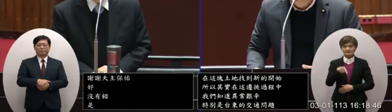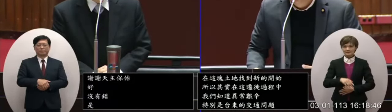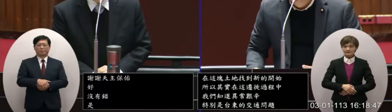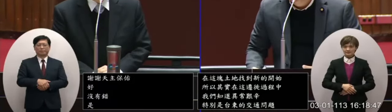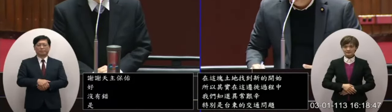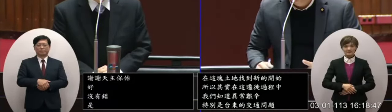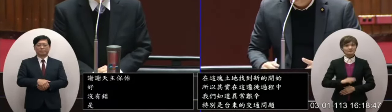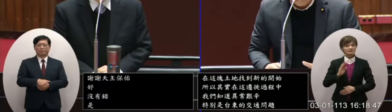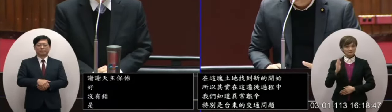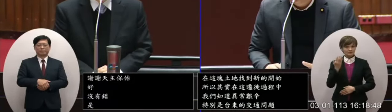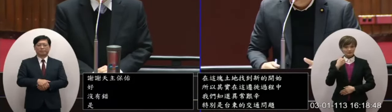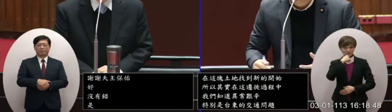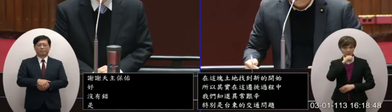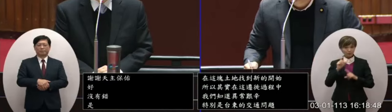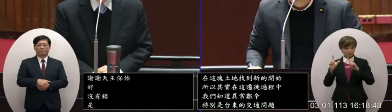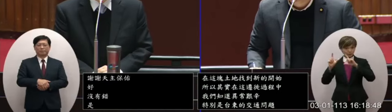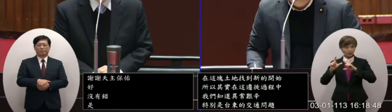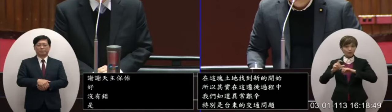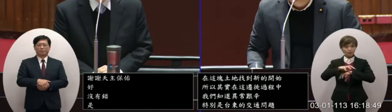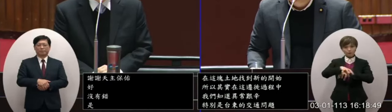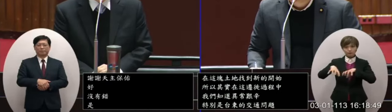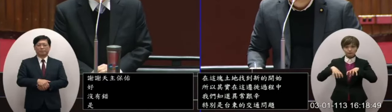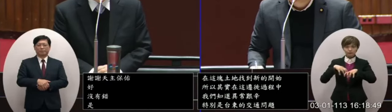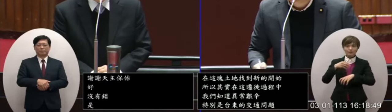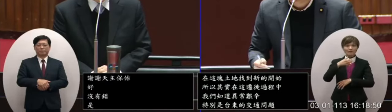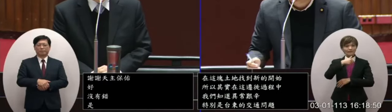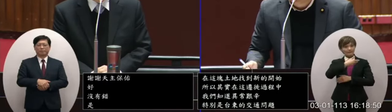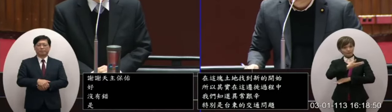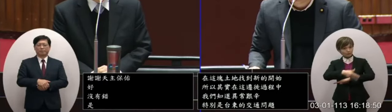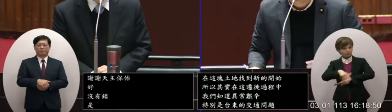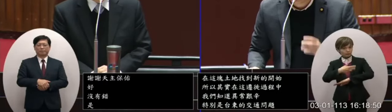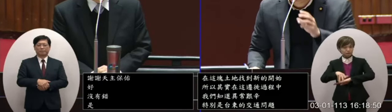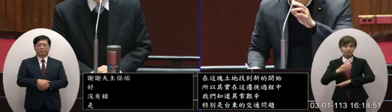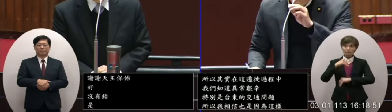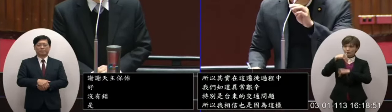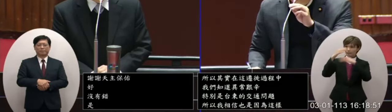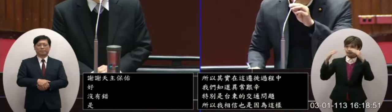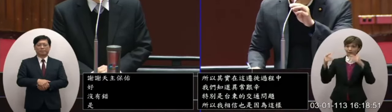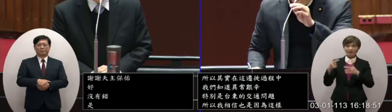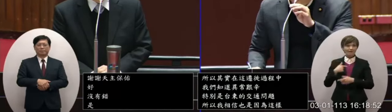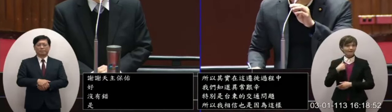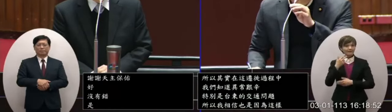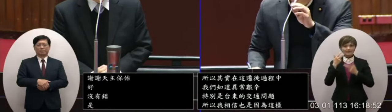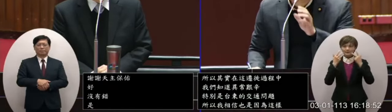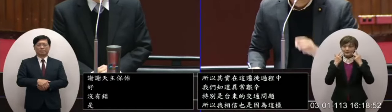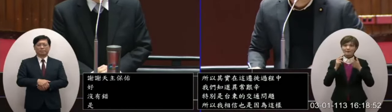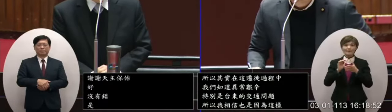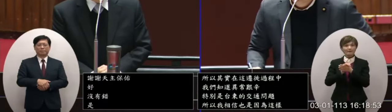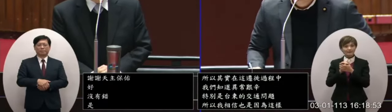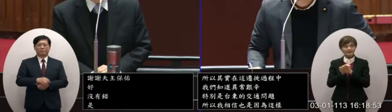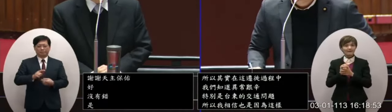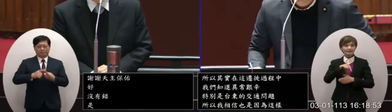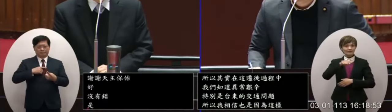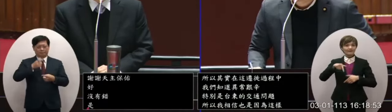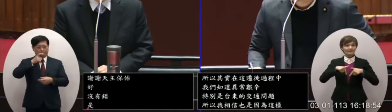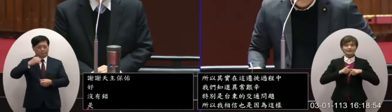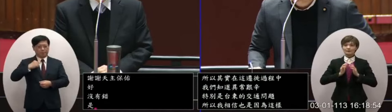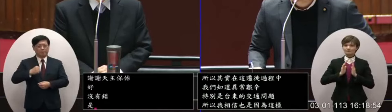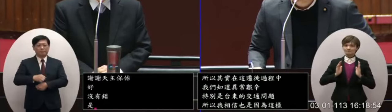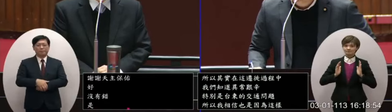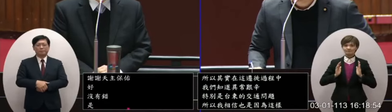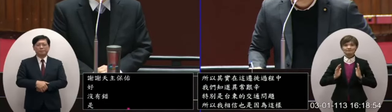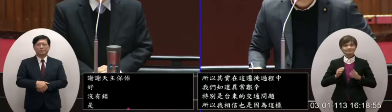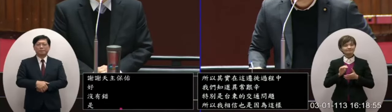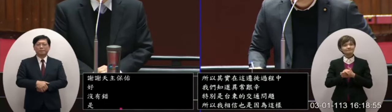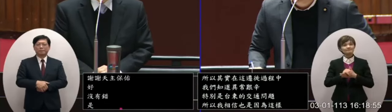然后跟原住民同胞一起生活，相信的相对的乐观也非常的友善， 对啊，坚强， 对，我相信。